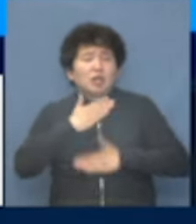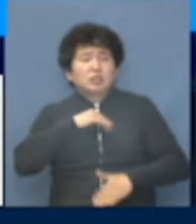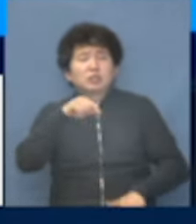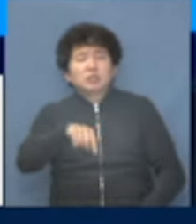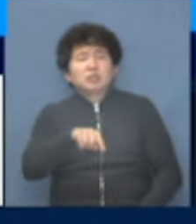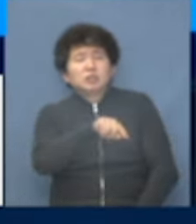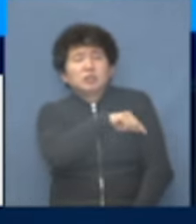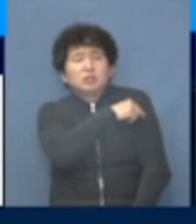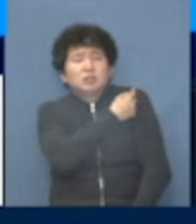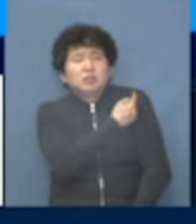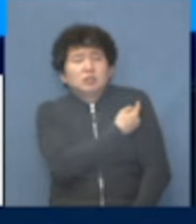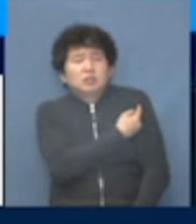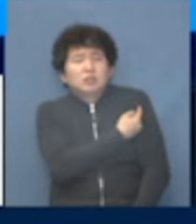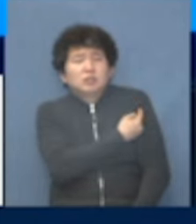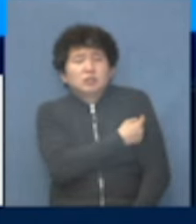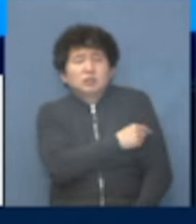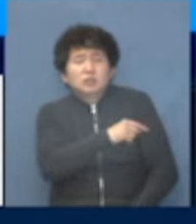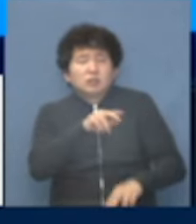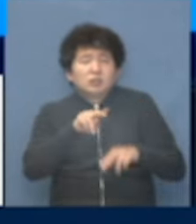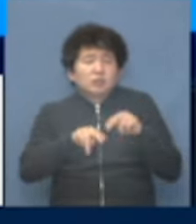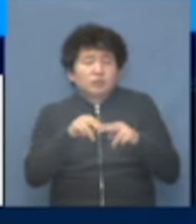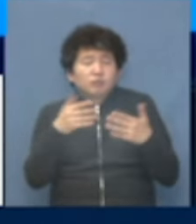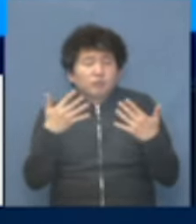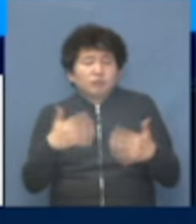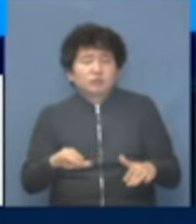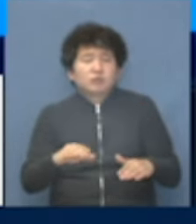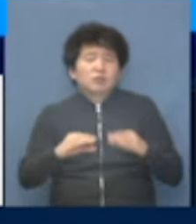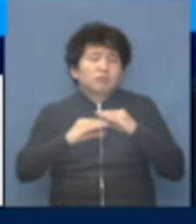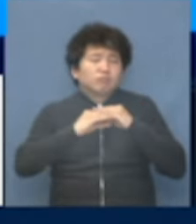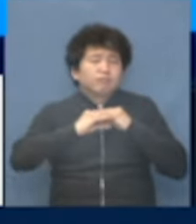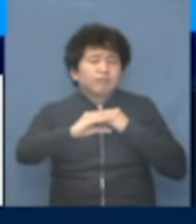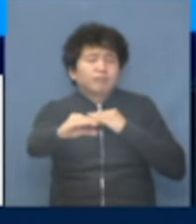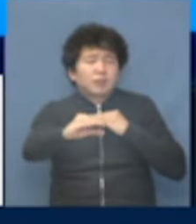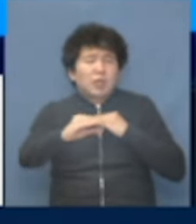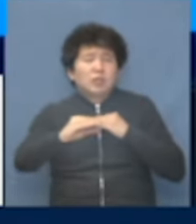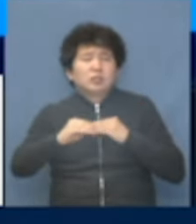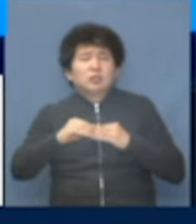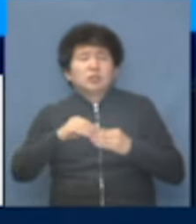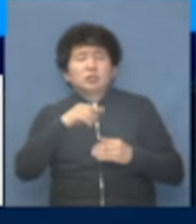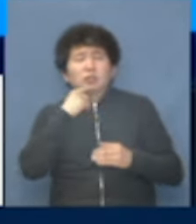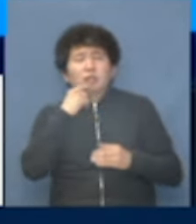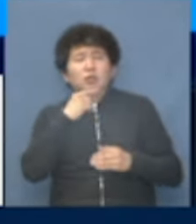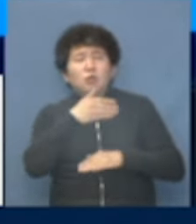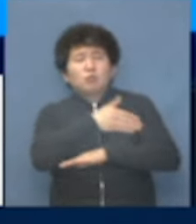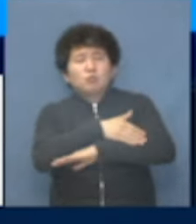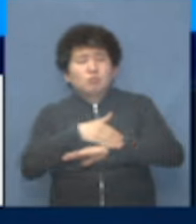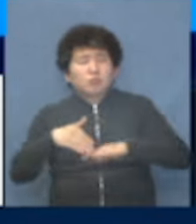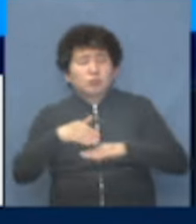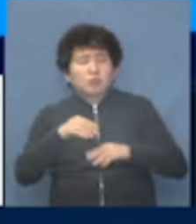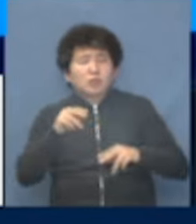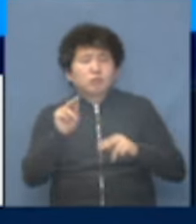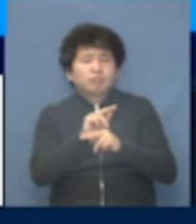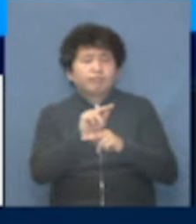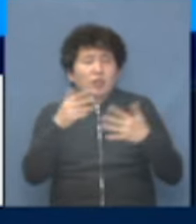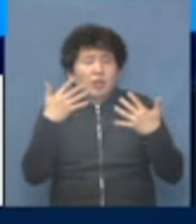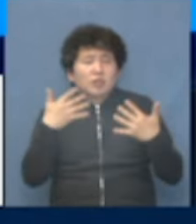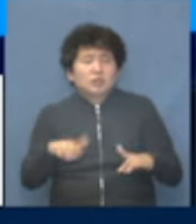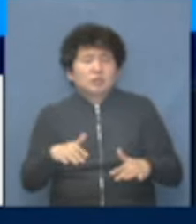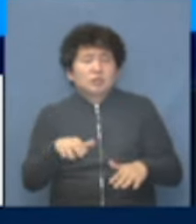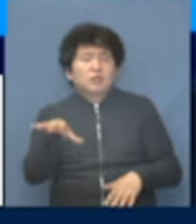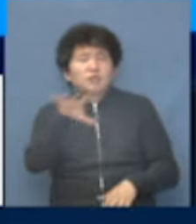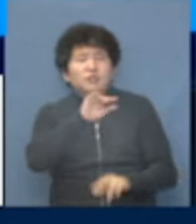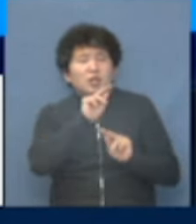медпункт, проведено центральное водоснабжение, заасфальтированы улицы. Все работы проводятся по поручению акима области Ермека